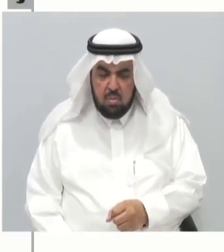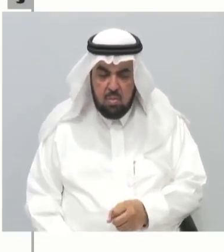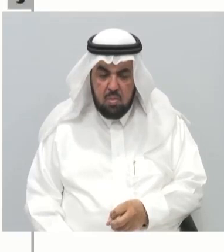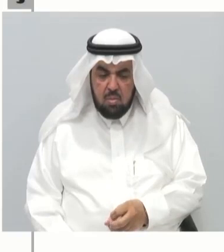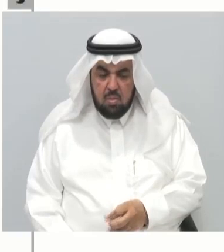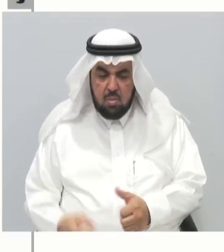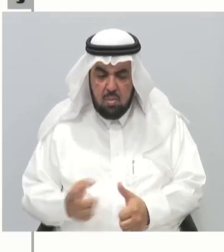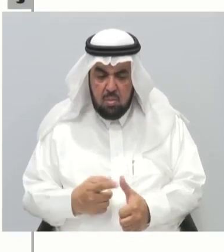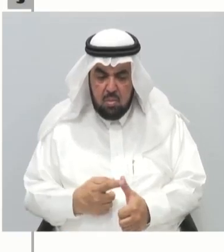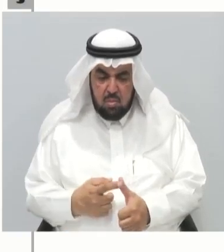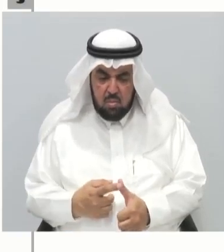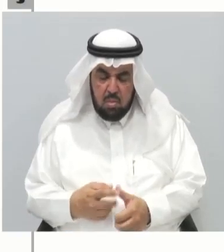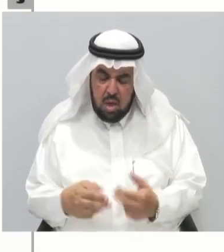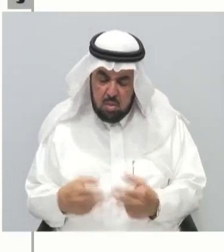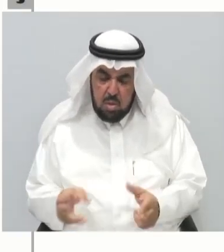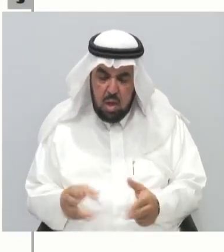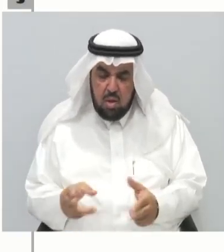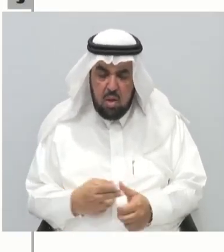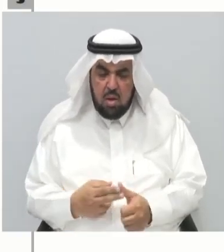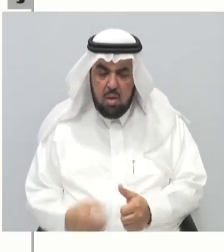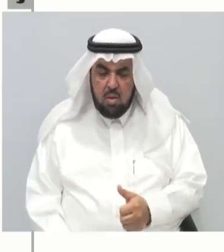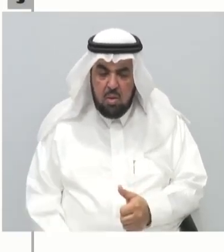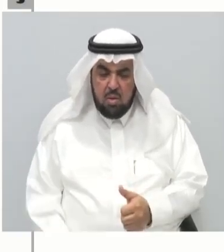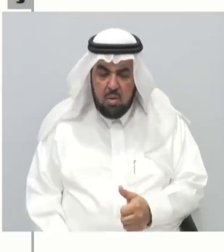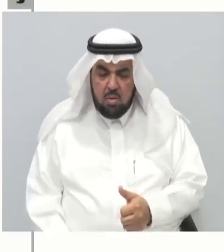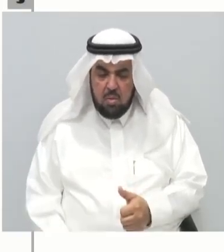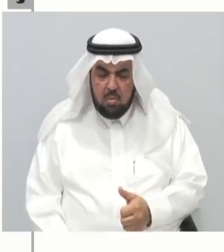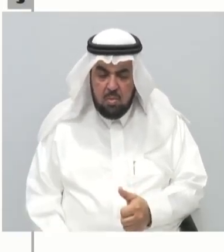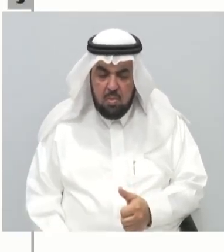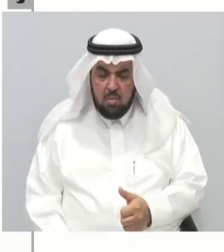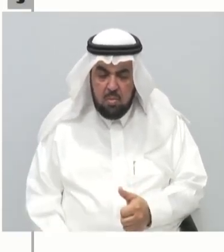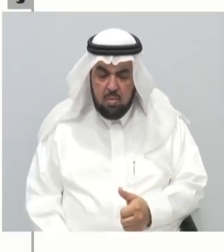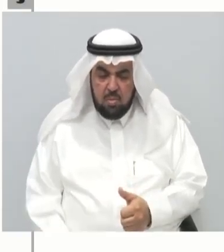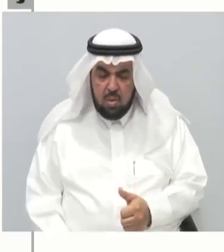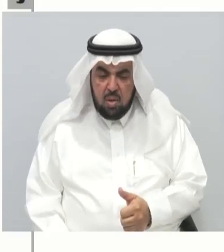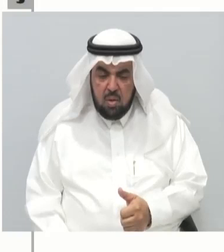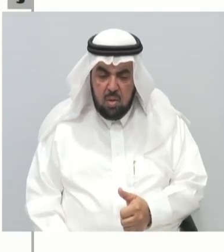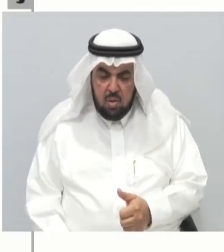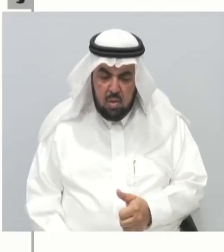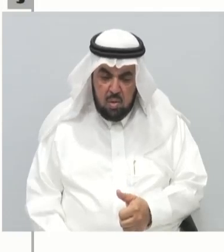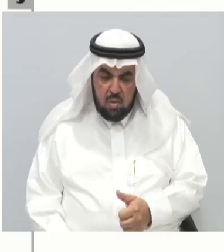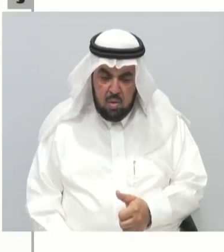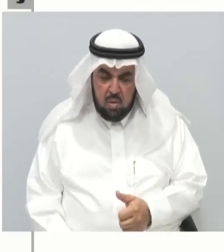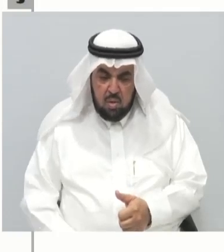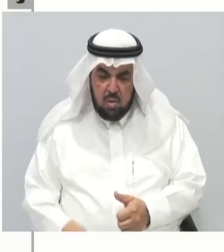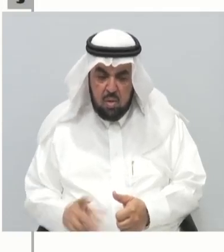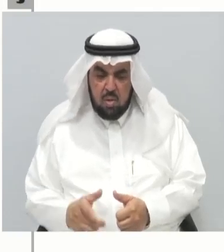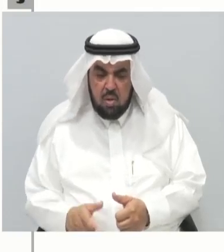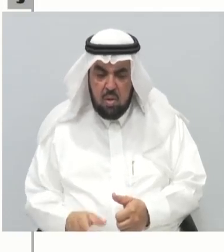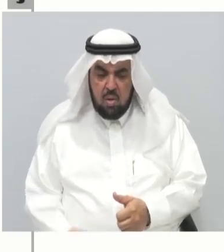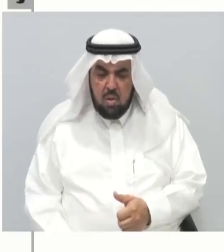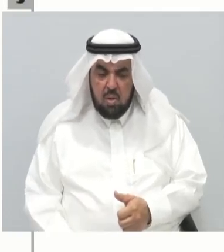في البدايه مع الستارت لاحظ ان هناك زر خاص بادخال اللبنه حتى تشكل لي